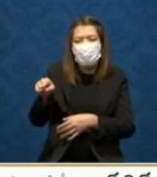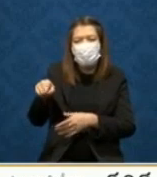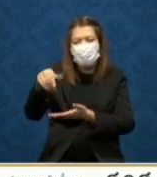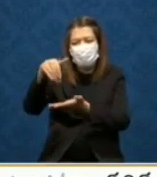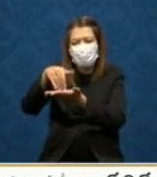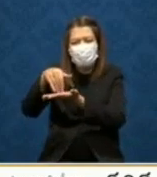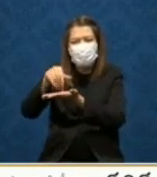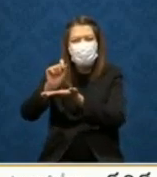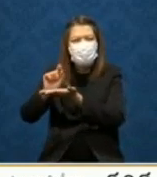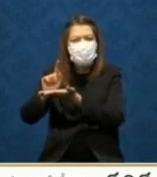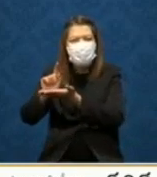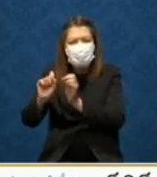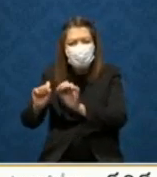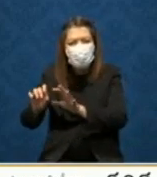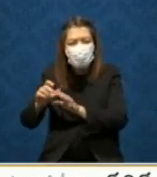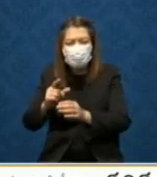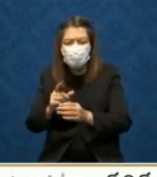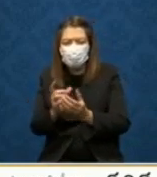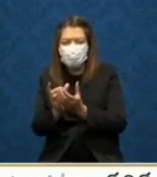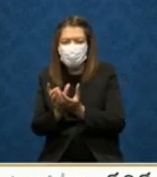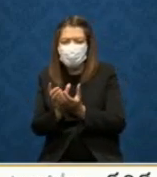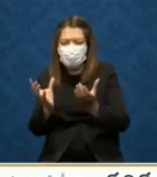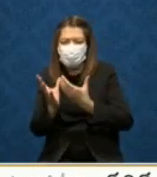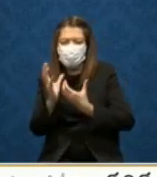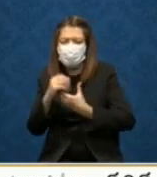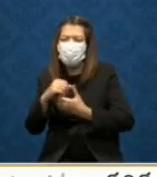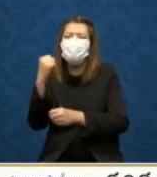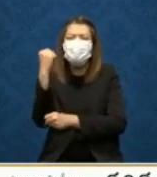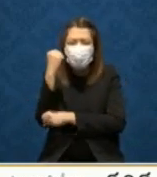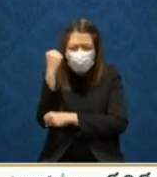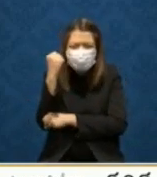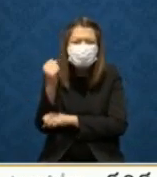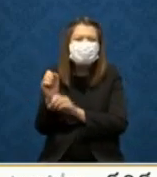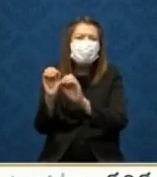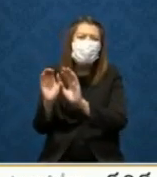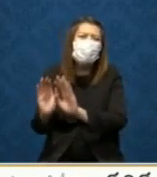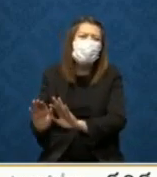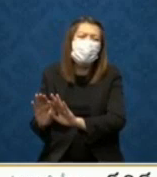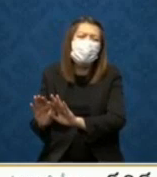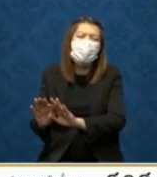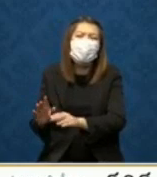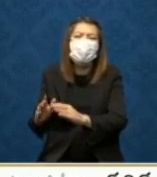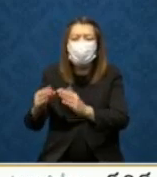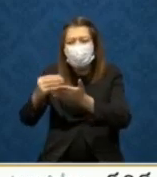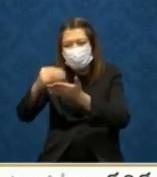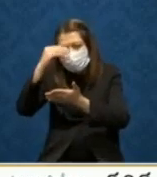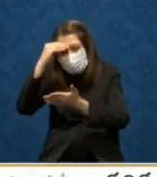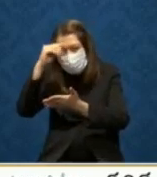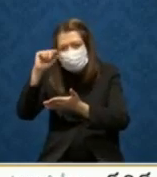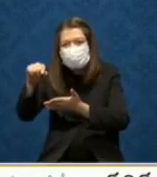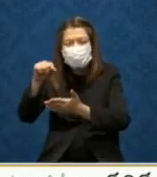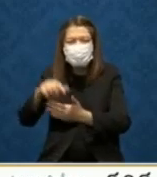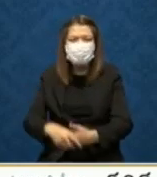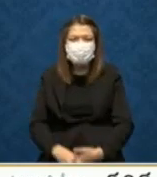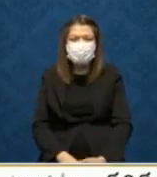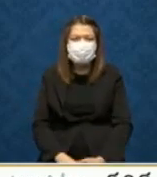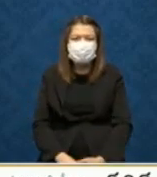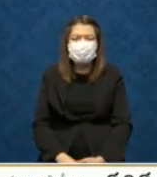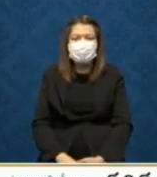นี่เค้ามีไว้ทำอะไร 1เพื่อคนยากจนได้มีสถานที่ศึกษา